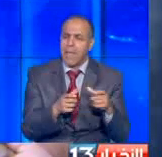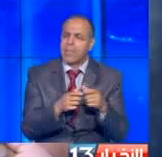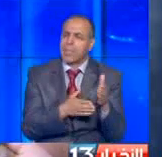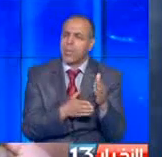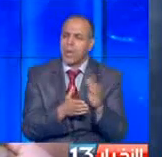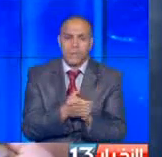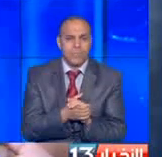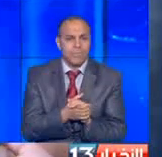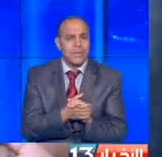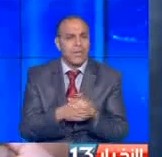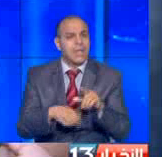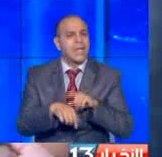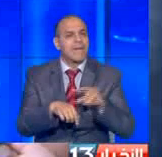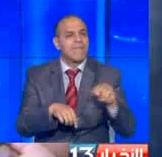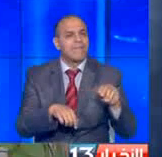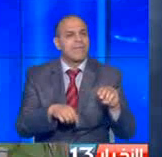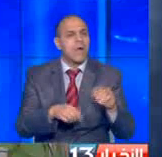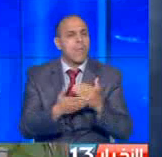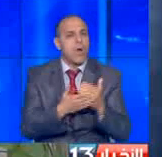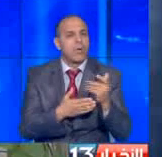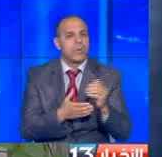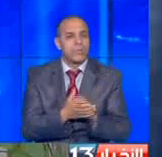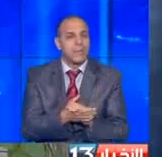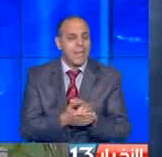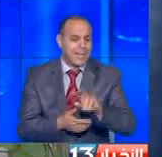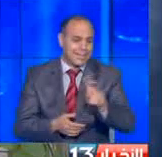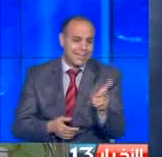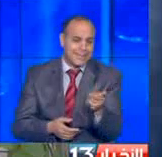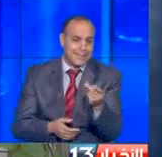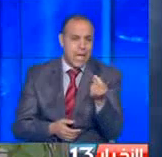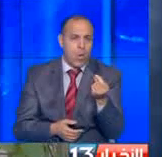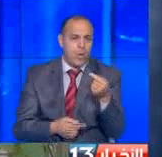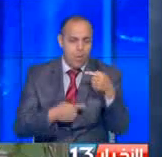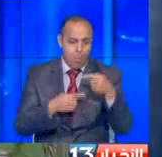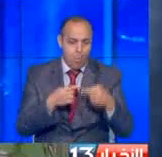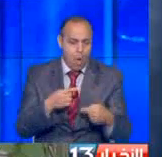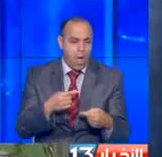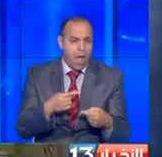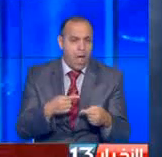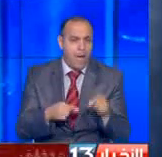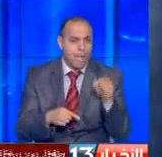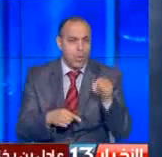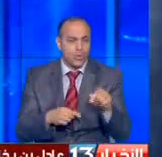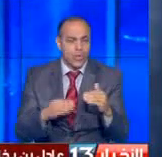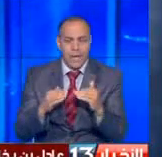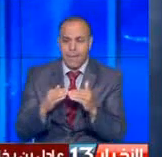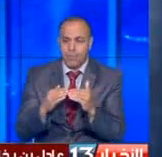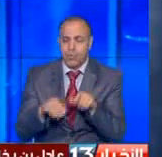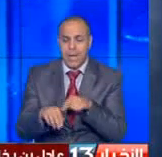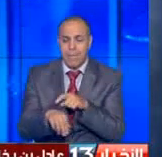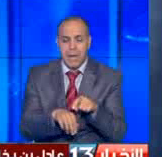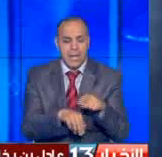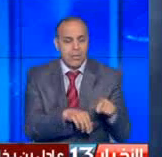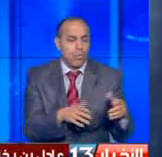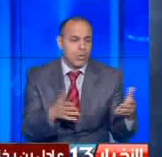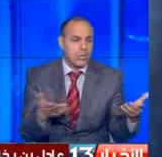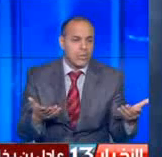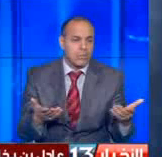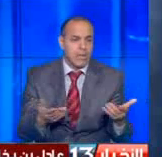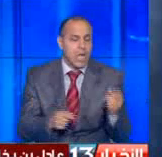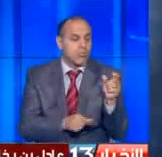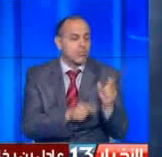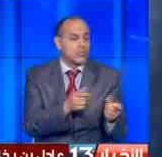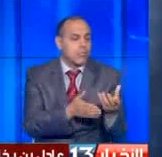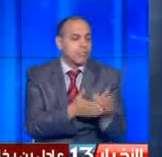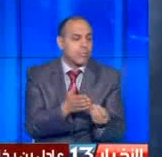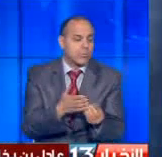اه بنفس النفس المقاومه لتعويض النقص الحقيقه اللي موجود في مستوى البلديات من ناحيه الموارد البشريه